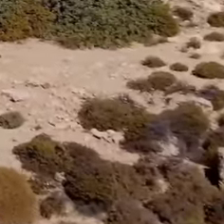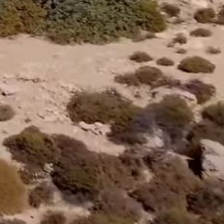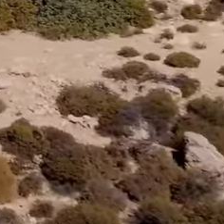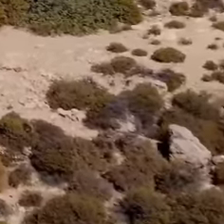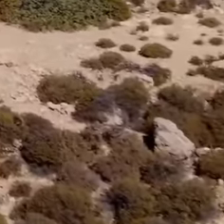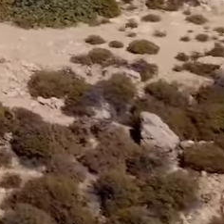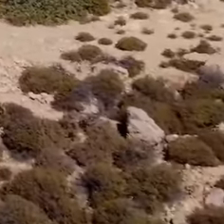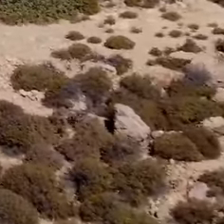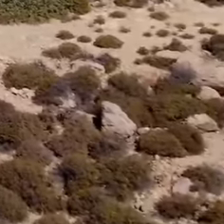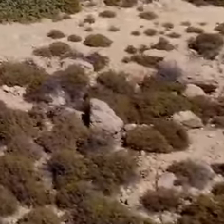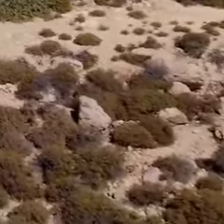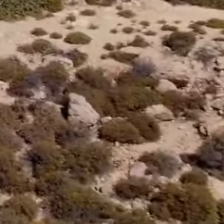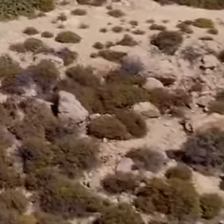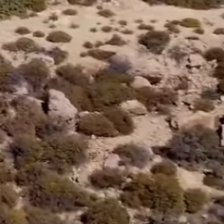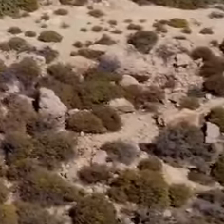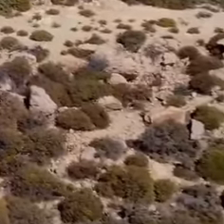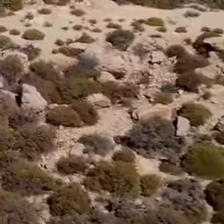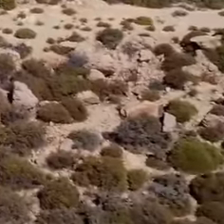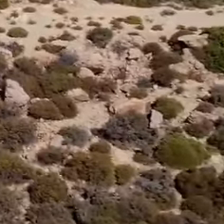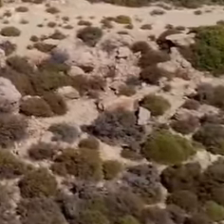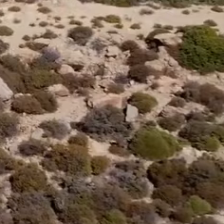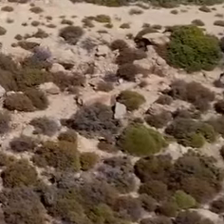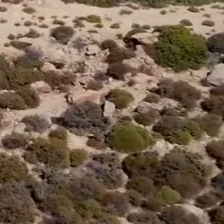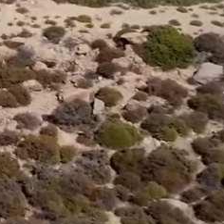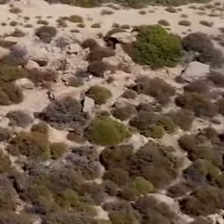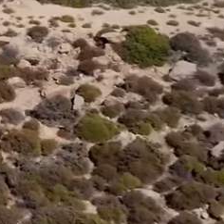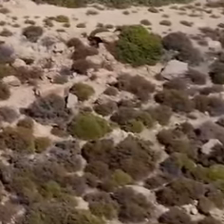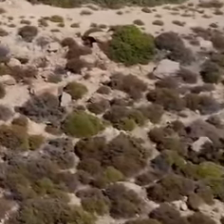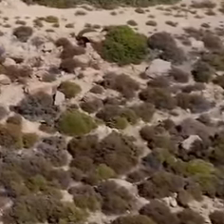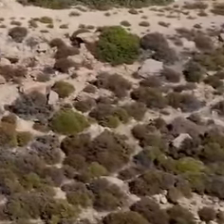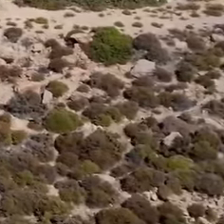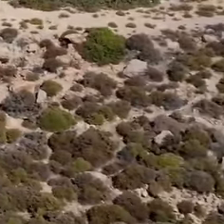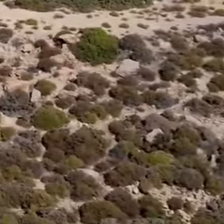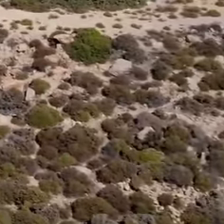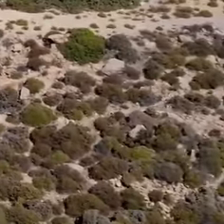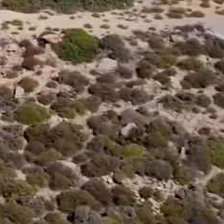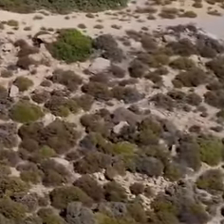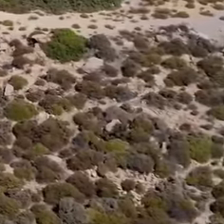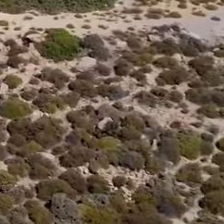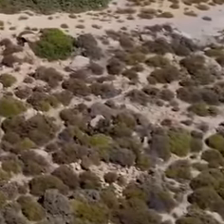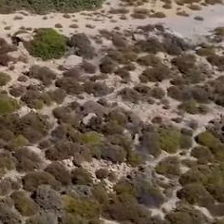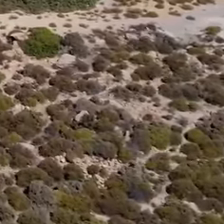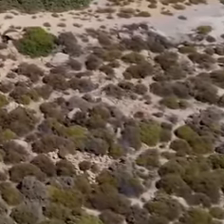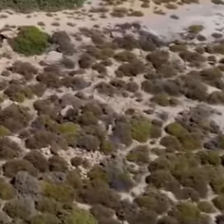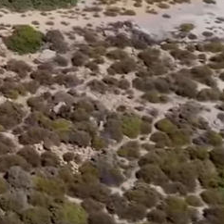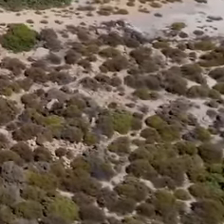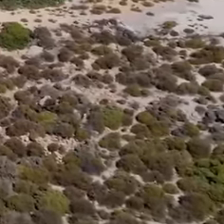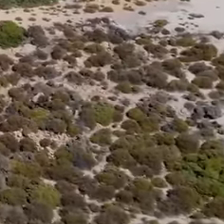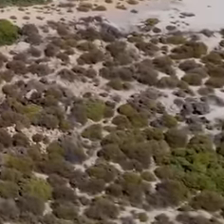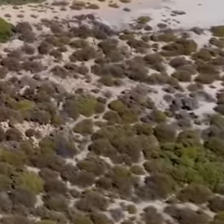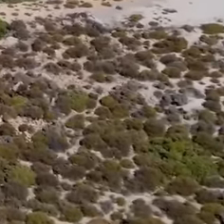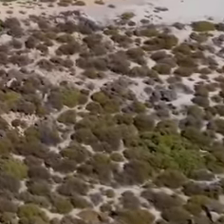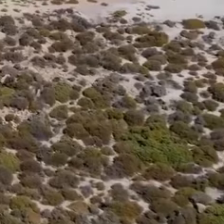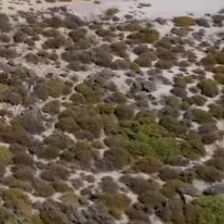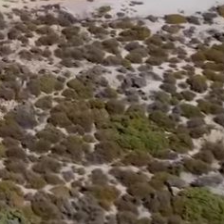Богу, вразумляется казнями, не вразумляется ими. Там, в общем-то, это книга о человеке. И мы много страшного узнаем о